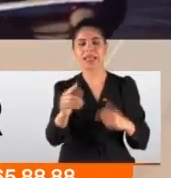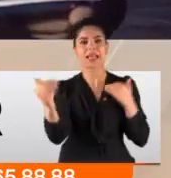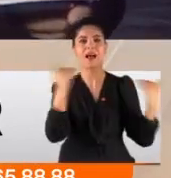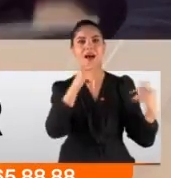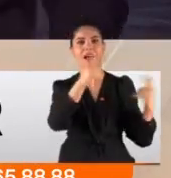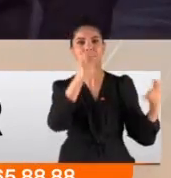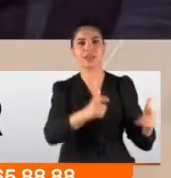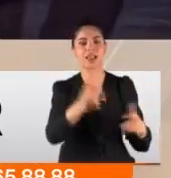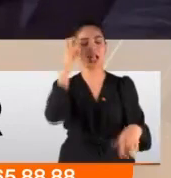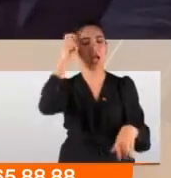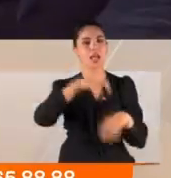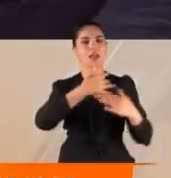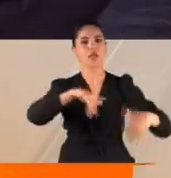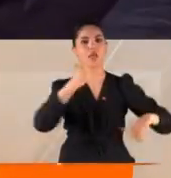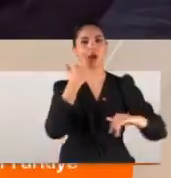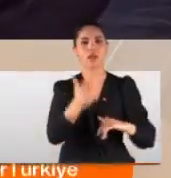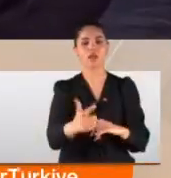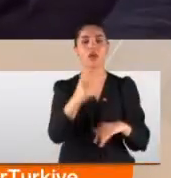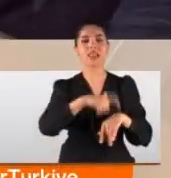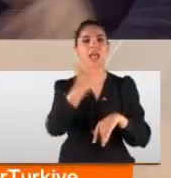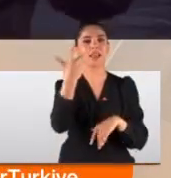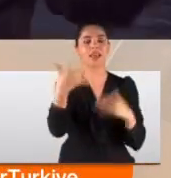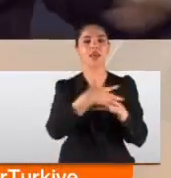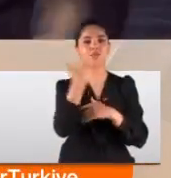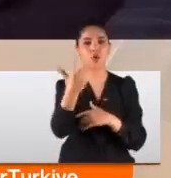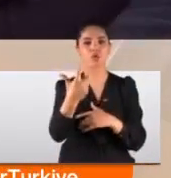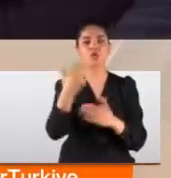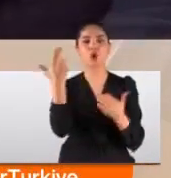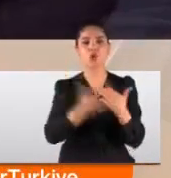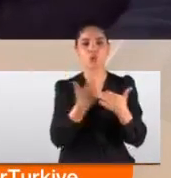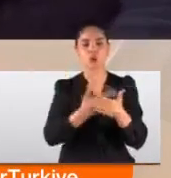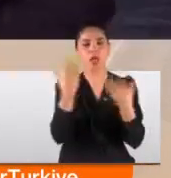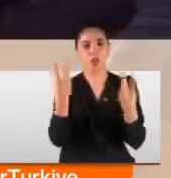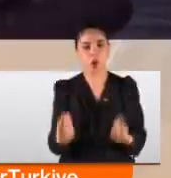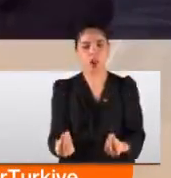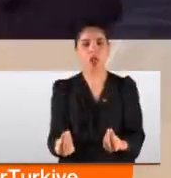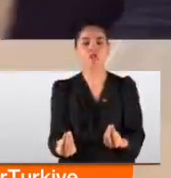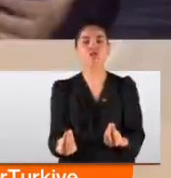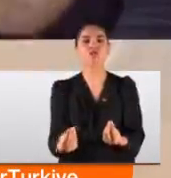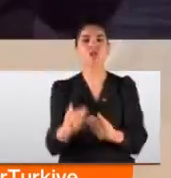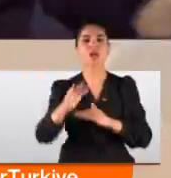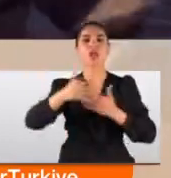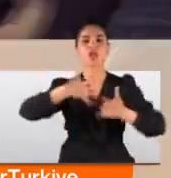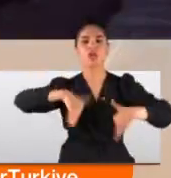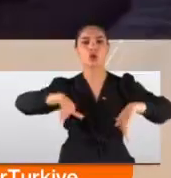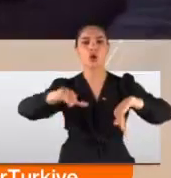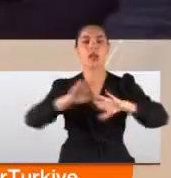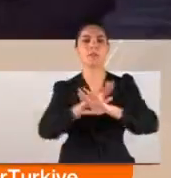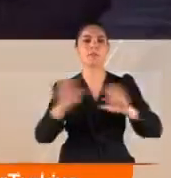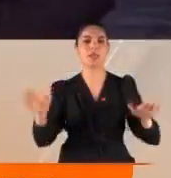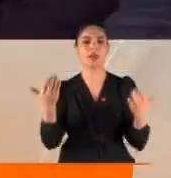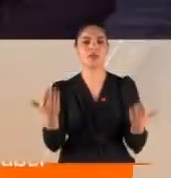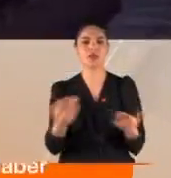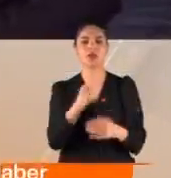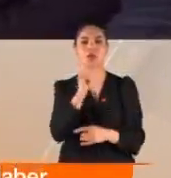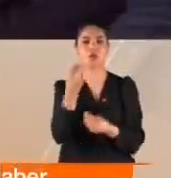adreslerinden biriydi. Anma törenleri kapsamında ve saatler 3'ü gösterdiğinde Kur'an-ı Kerim tilaveti gerçekleştirilecek ve tören böylece tamamlanmış olacak